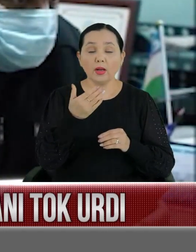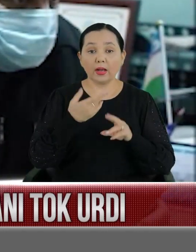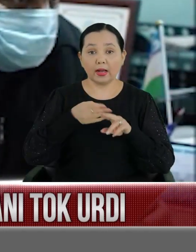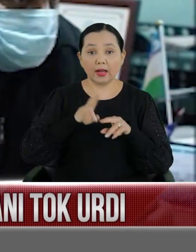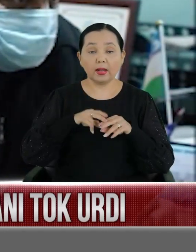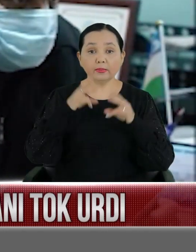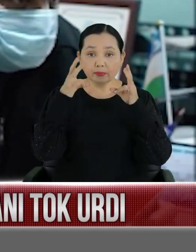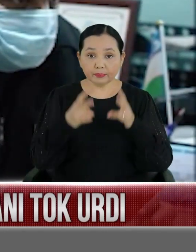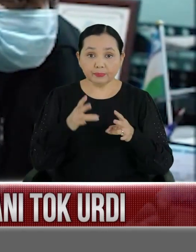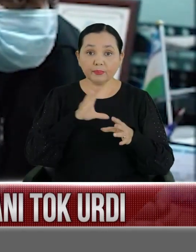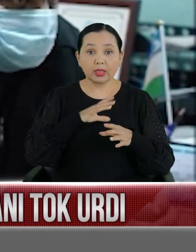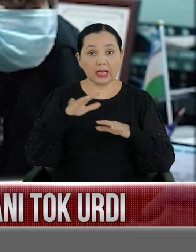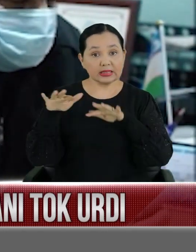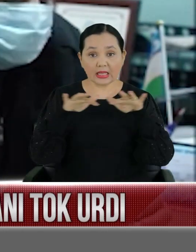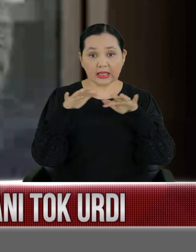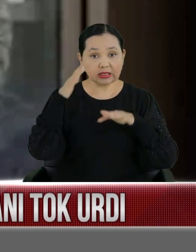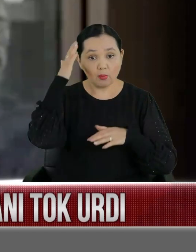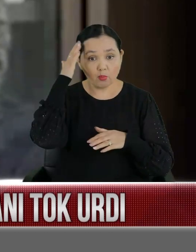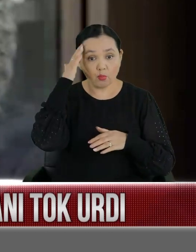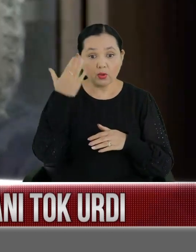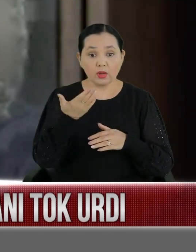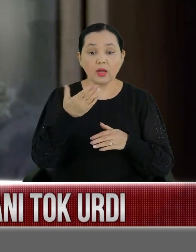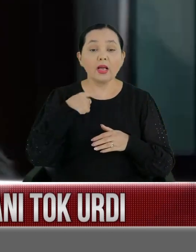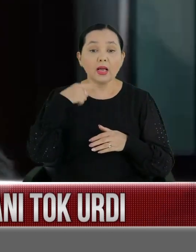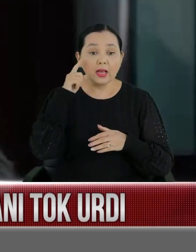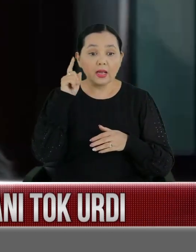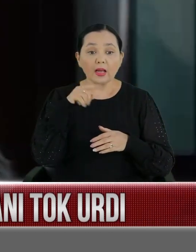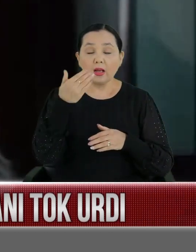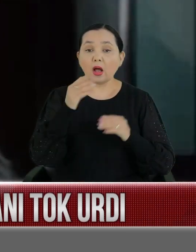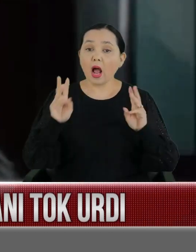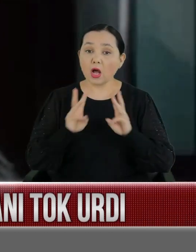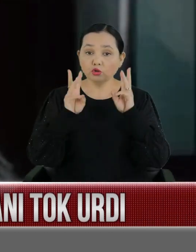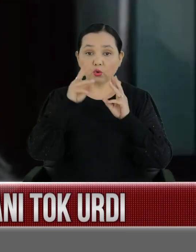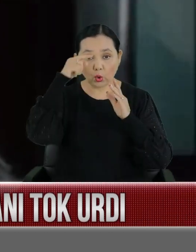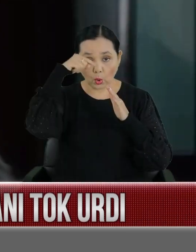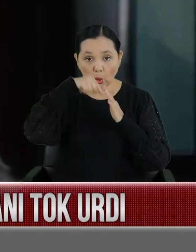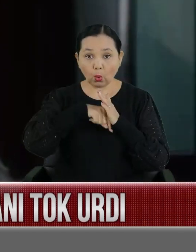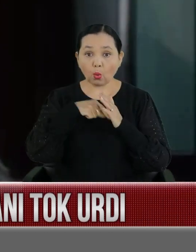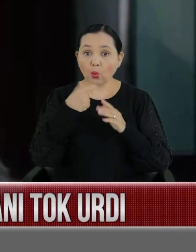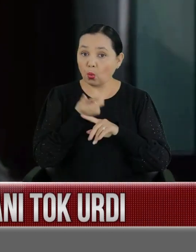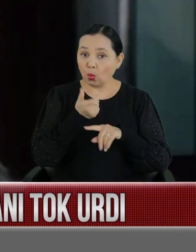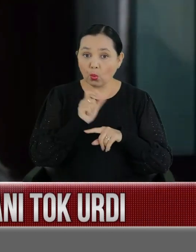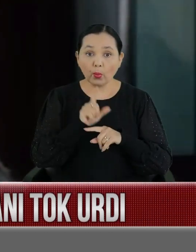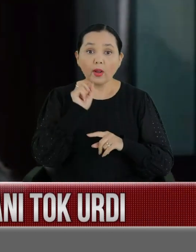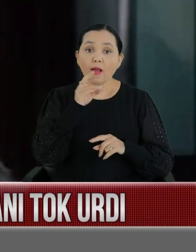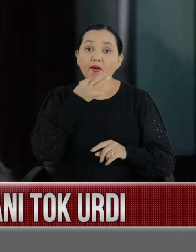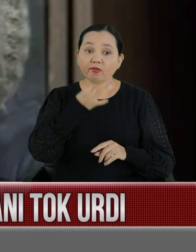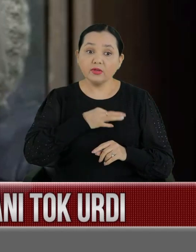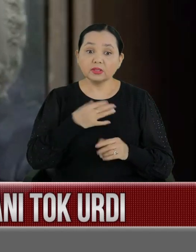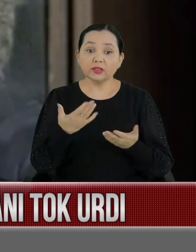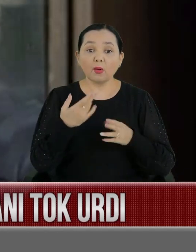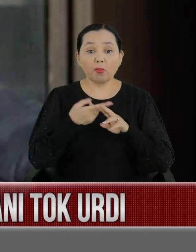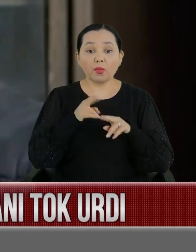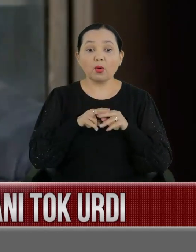руки и ноги, сотрясение мозга. Я узнала, что у него ожоги глубокие, как